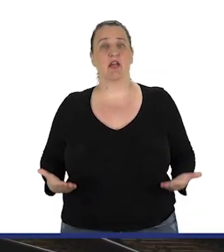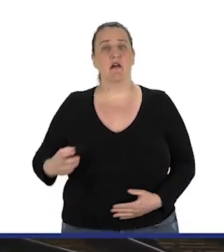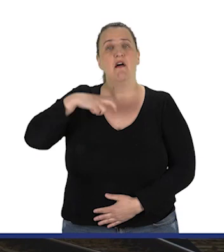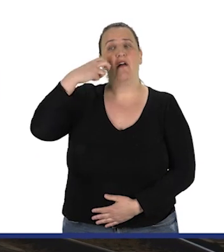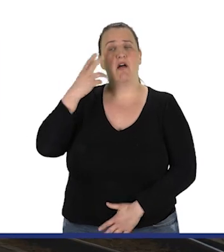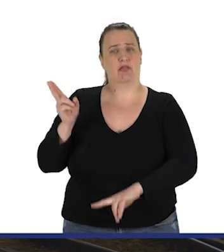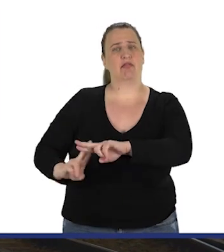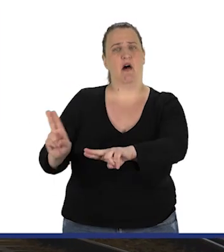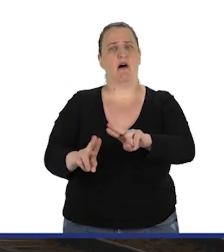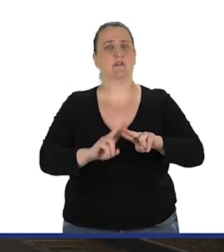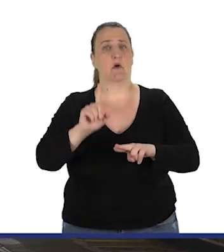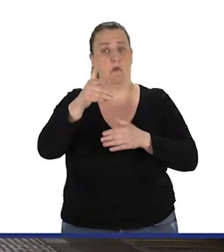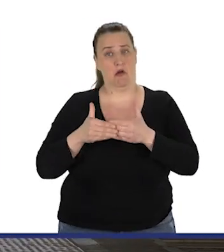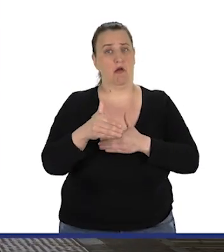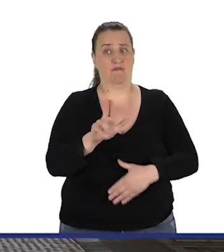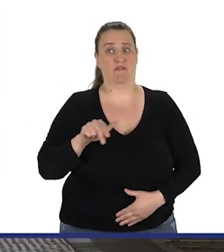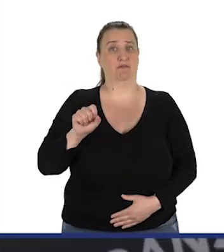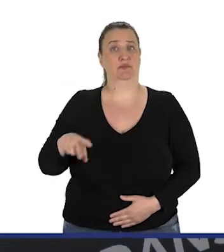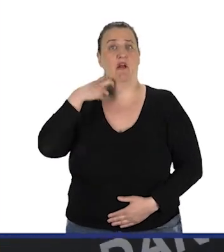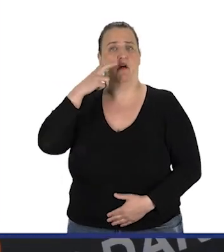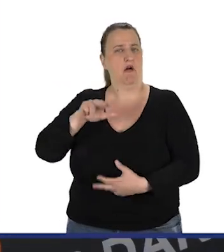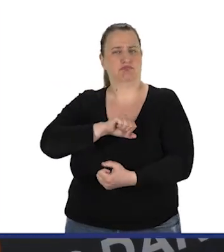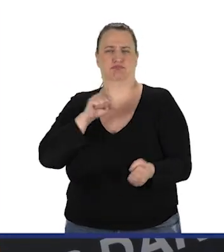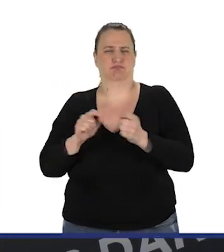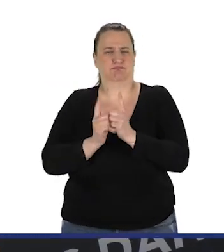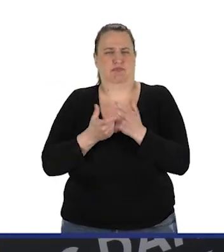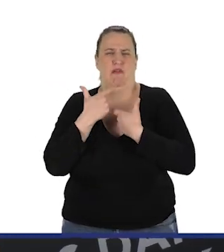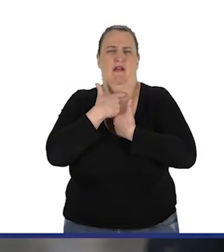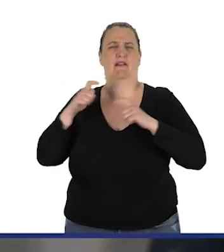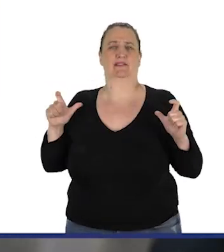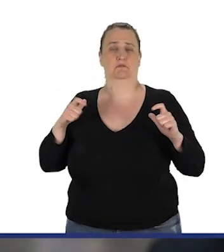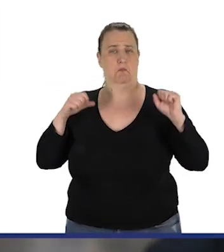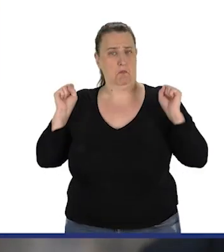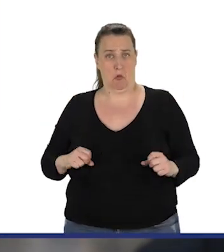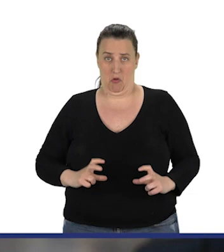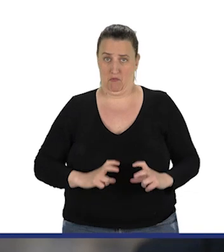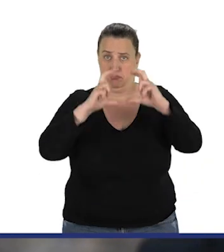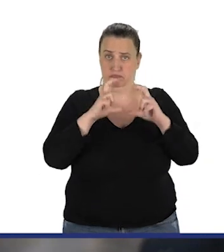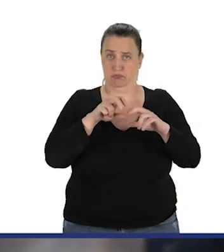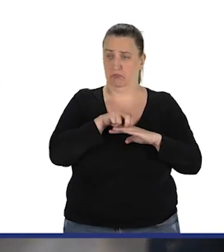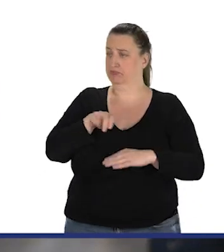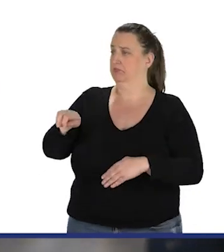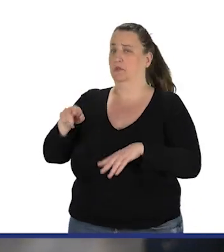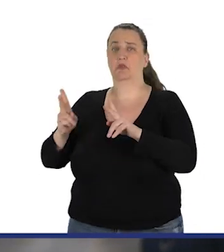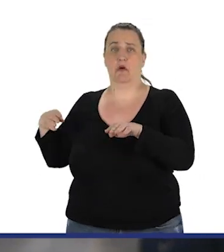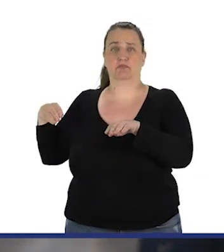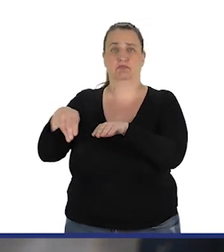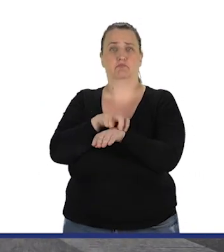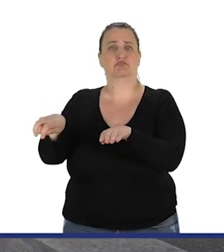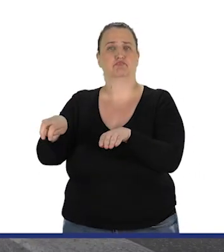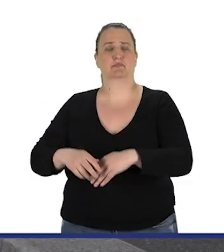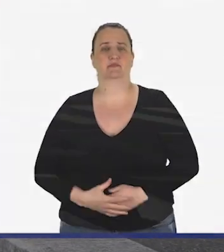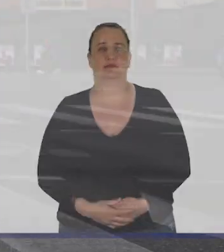Actuellement, la gare elle est en travaux. À l'avenir, en fait, cette gare-là sera totalement accessible. On pourra y accéder via des ascenseurs et accéder à chaque